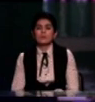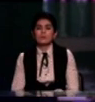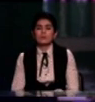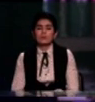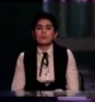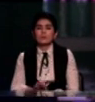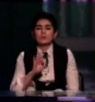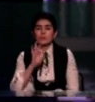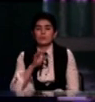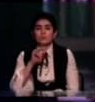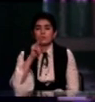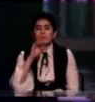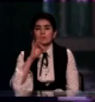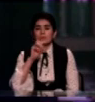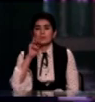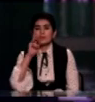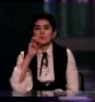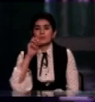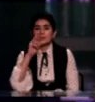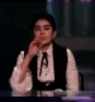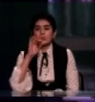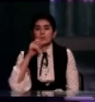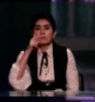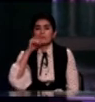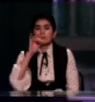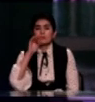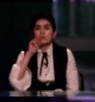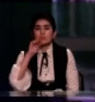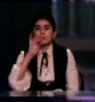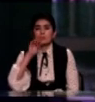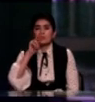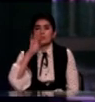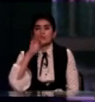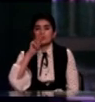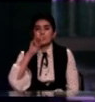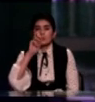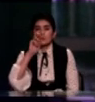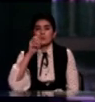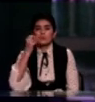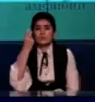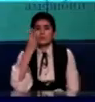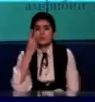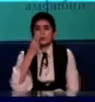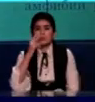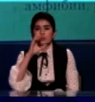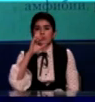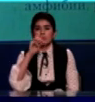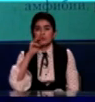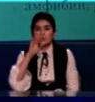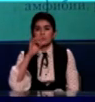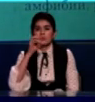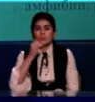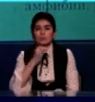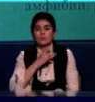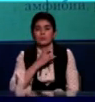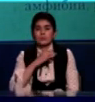Правильно, это представители медузы, гидра, полипы. Второй этап – стволовая